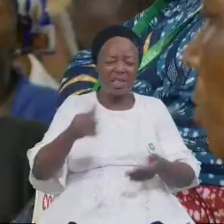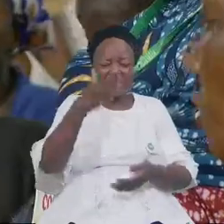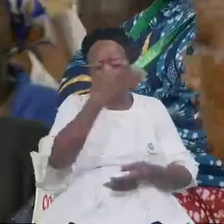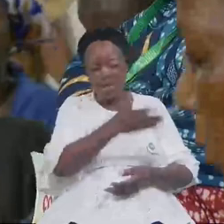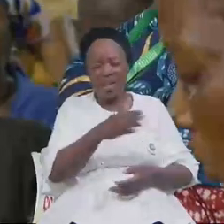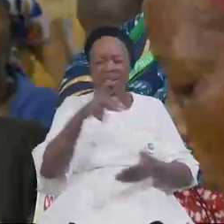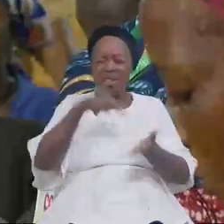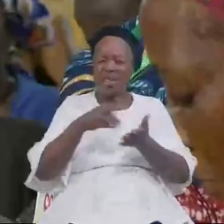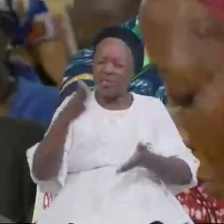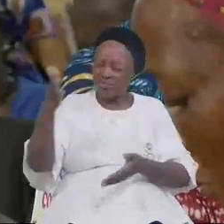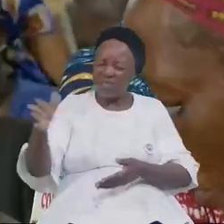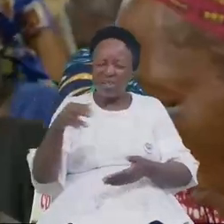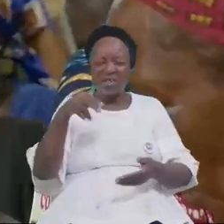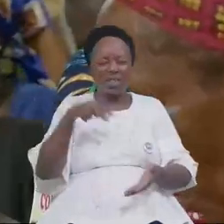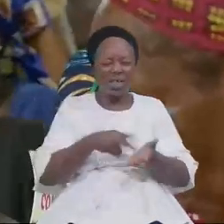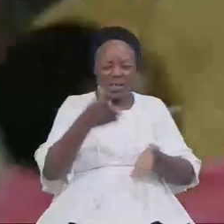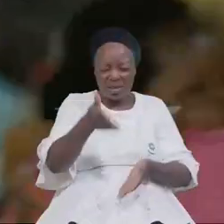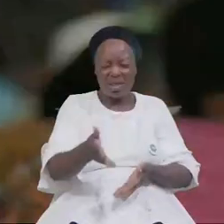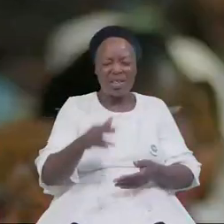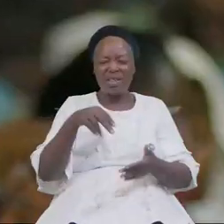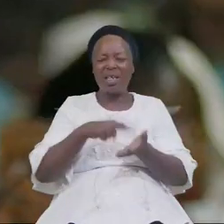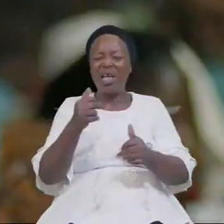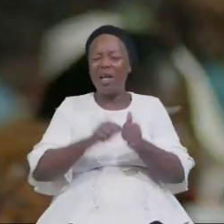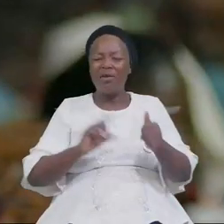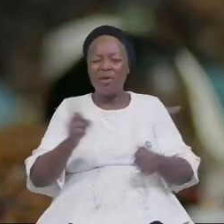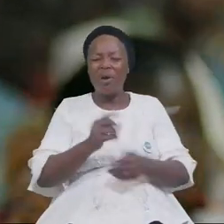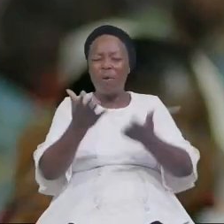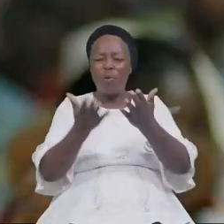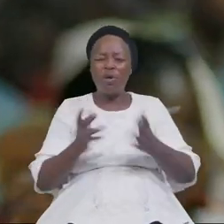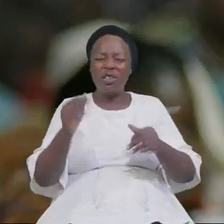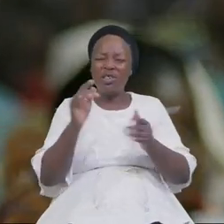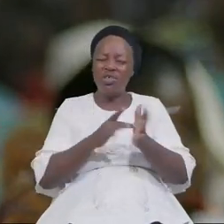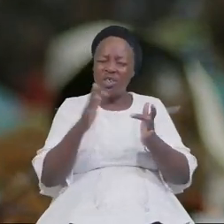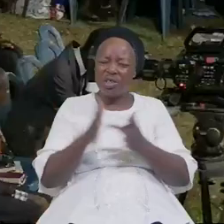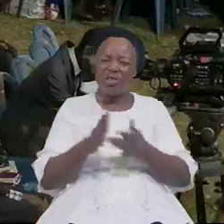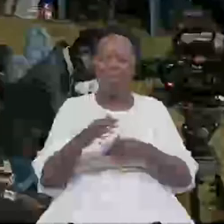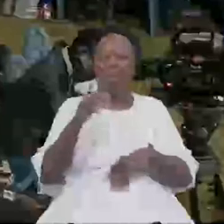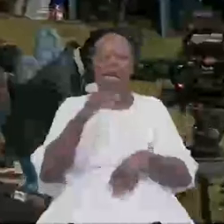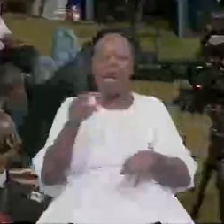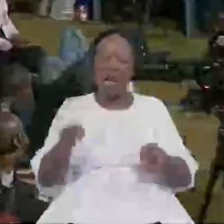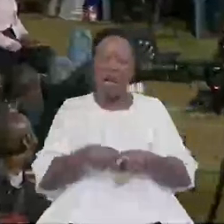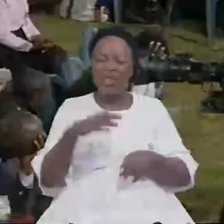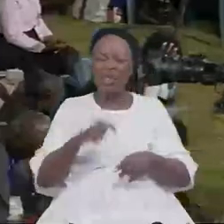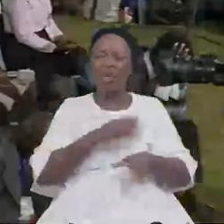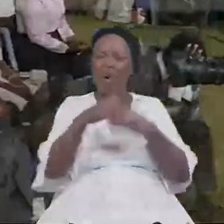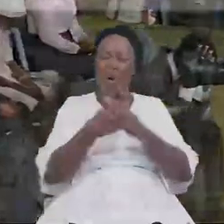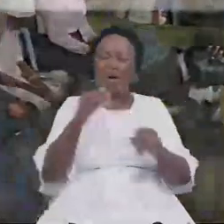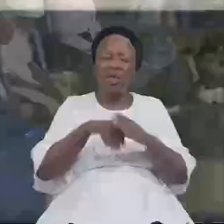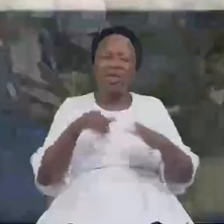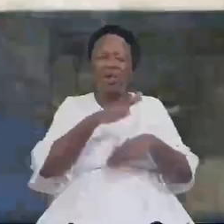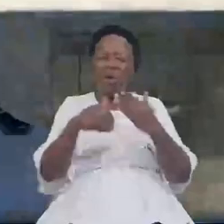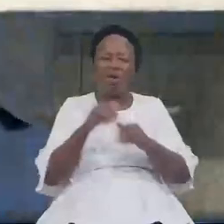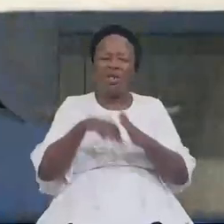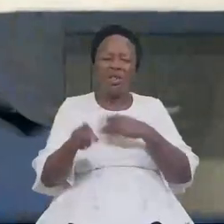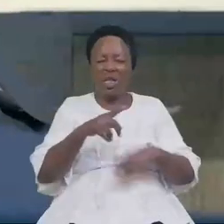tiennent debout là-bas et partout, voulant Jésus dans leur vie. Donne-leur